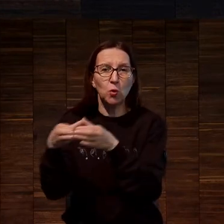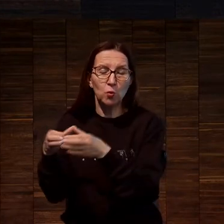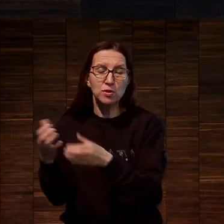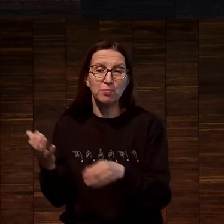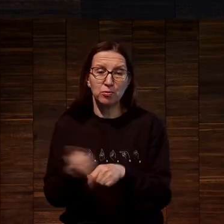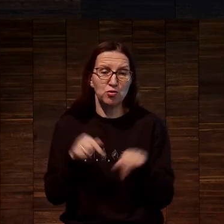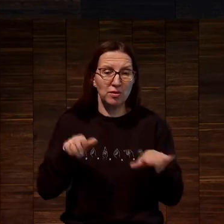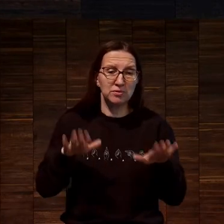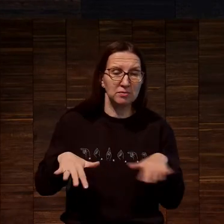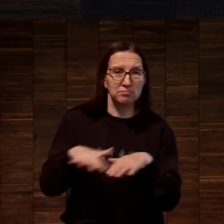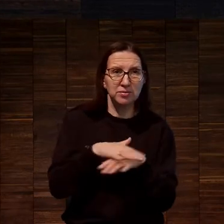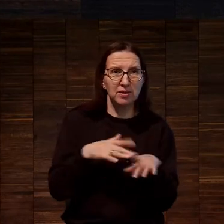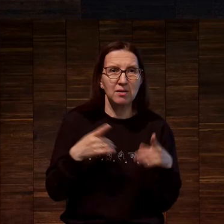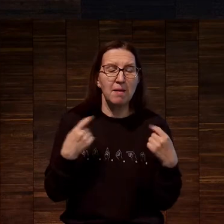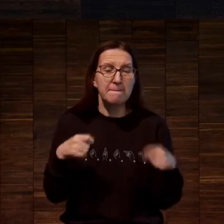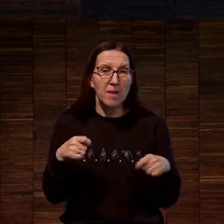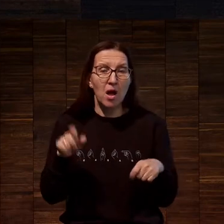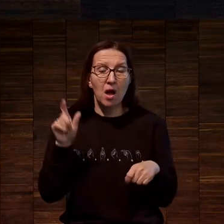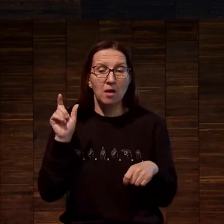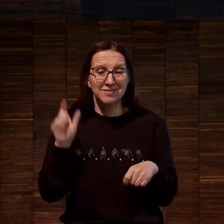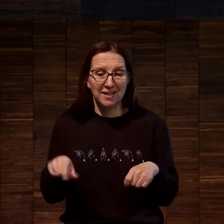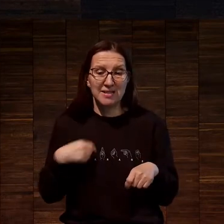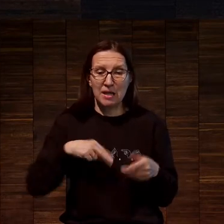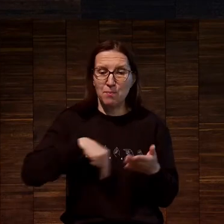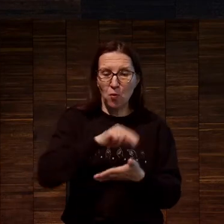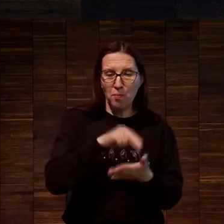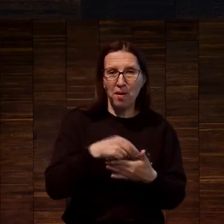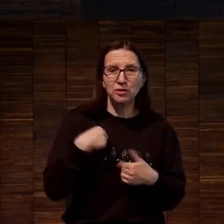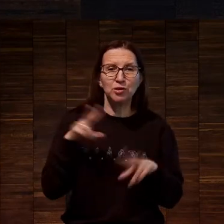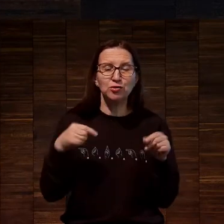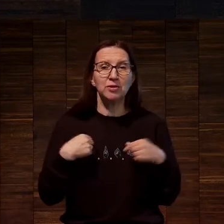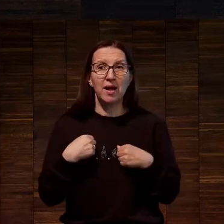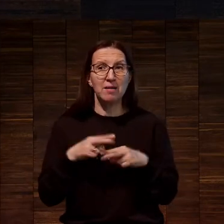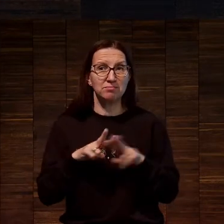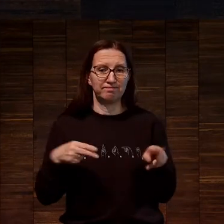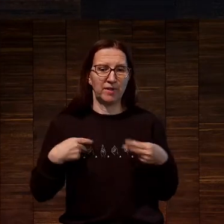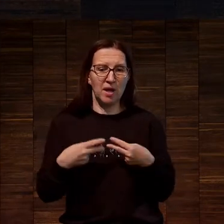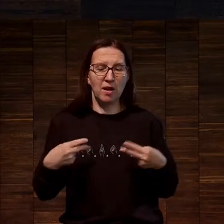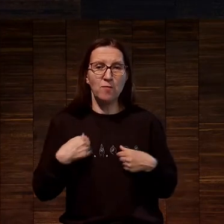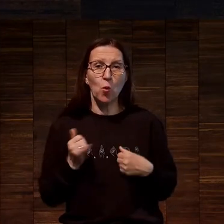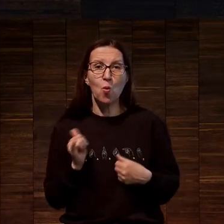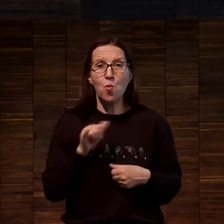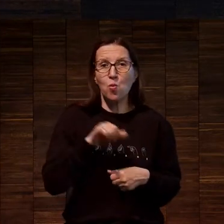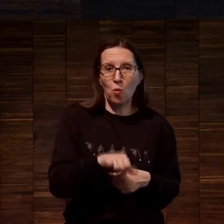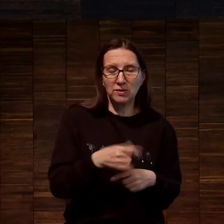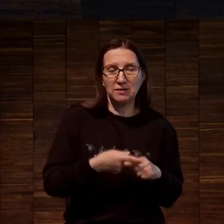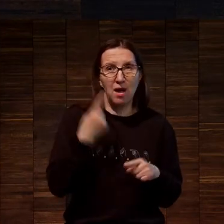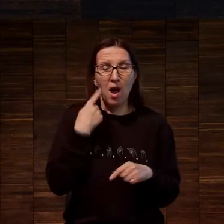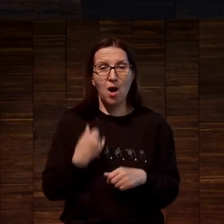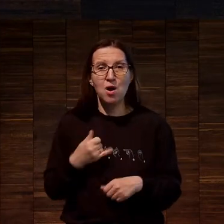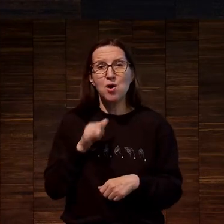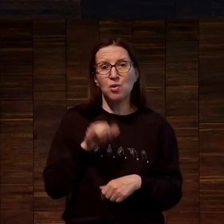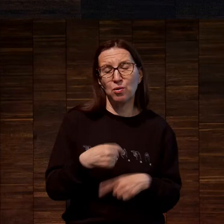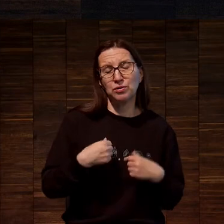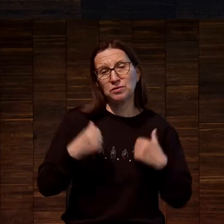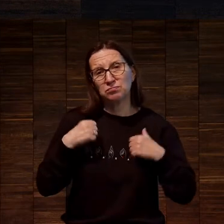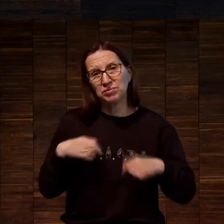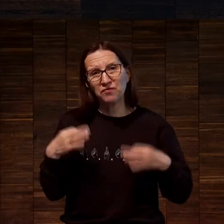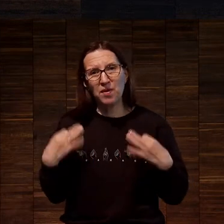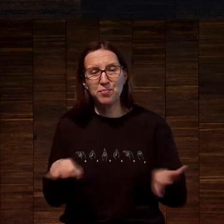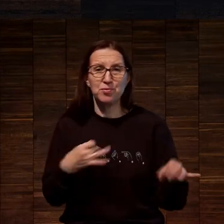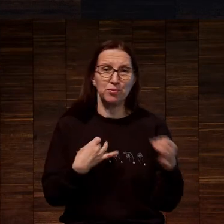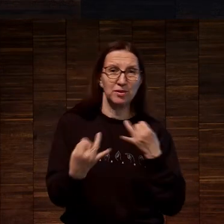или покупатель, зритель, он гость, он приходит в гости. И это подразумевает какой-то более расслабленный режим